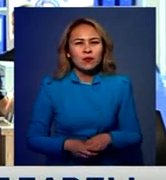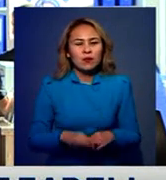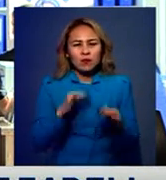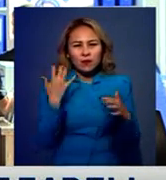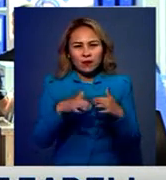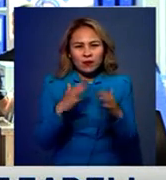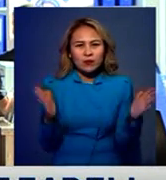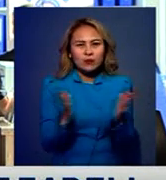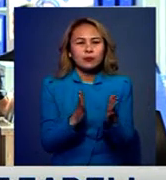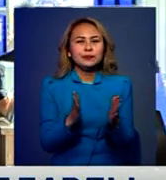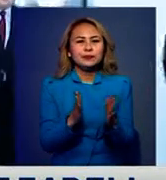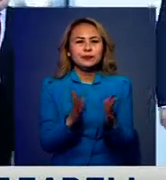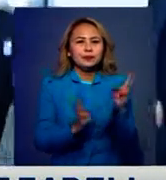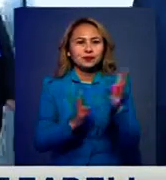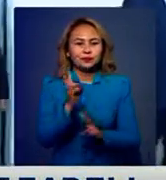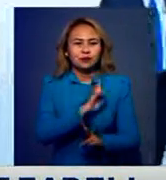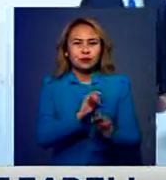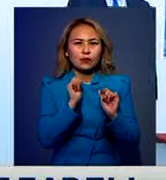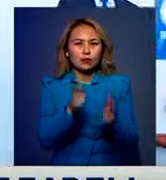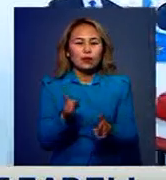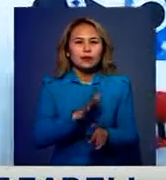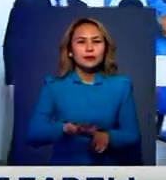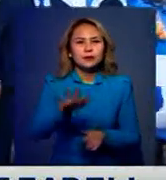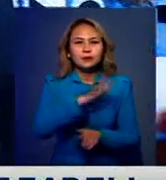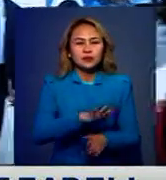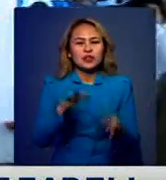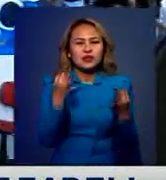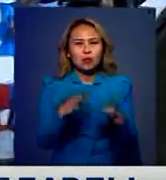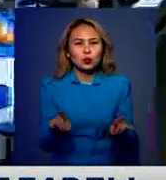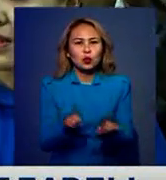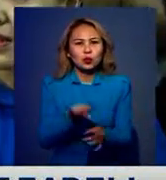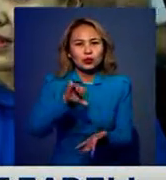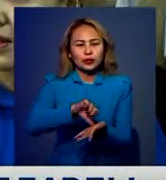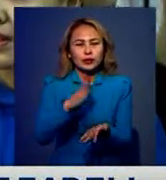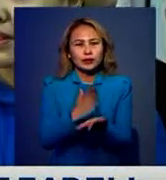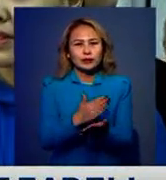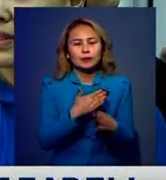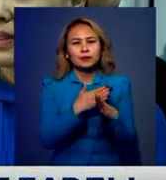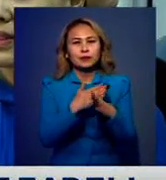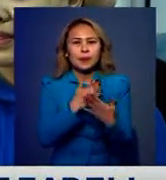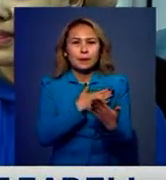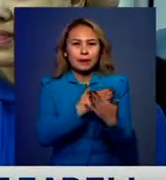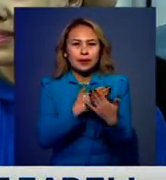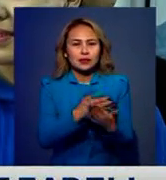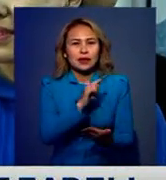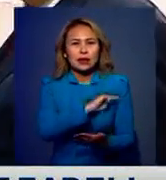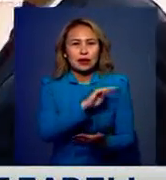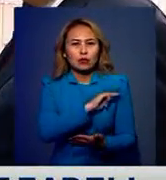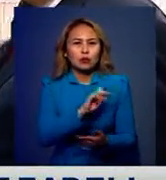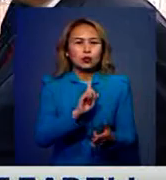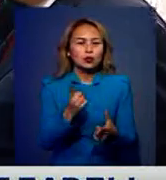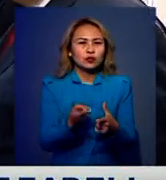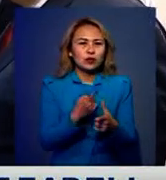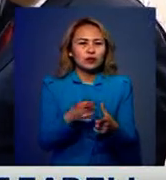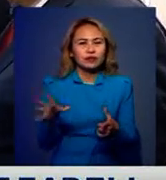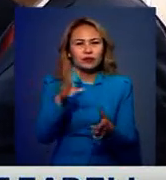шағын кәсіпорындарға жұмысқа орналасты. Сыр өлкесінде еріктілер тобы да бар. Олар қайырымдылық шараларына белсенді қатысып, қоғамның дамуына өзіндік